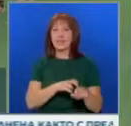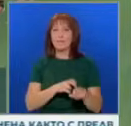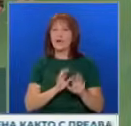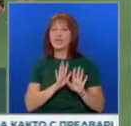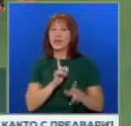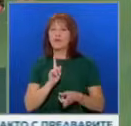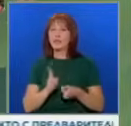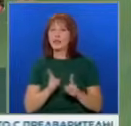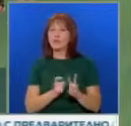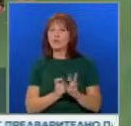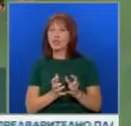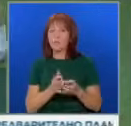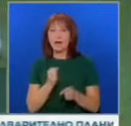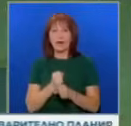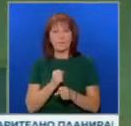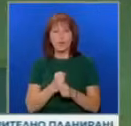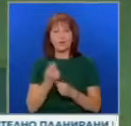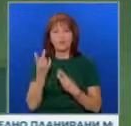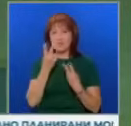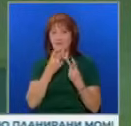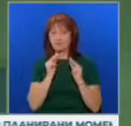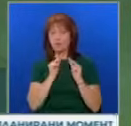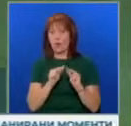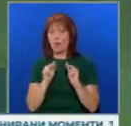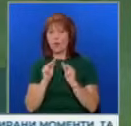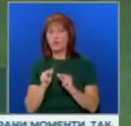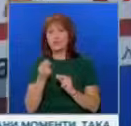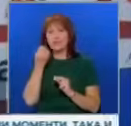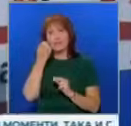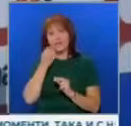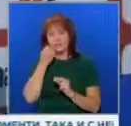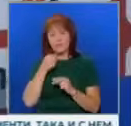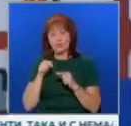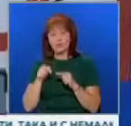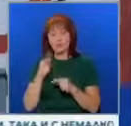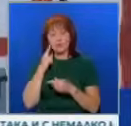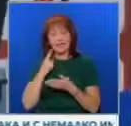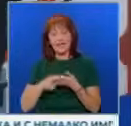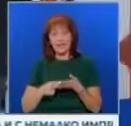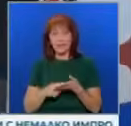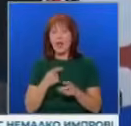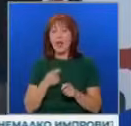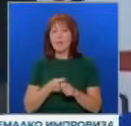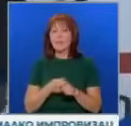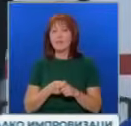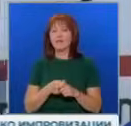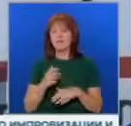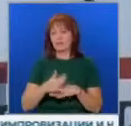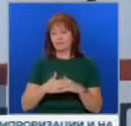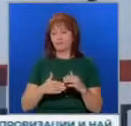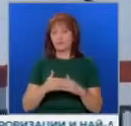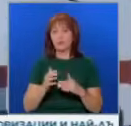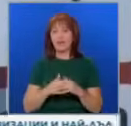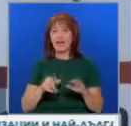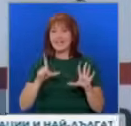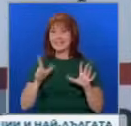неговия треньорски щаб работят именно за да научат играчите си как да се възползват от тях. Направихме добра подготовка. Изиграхме